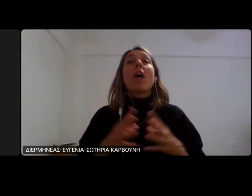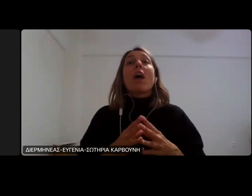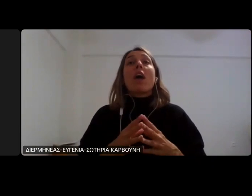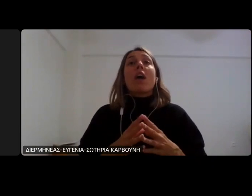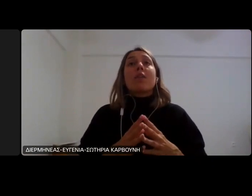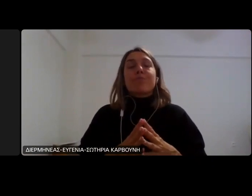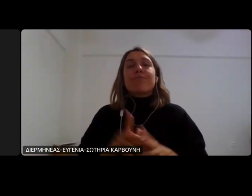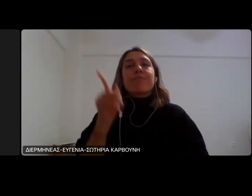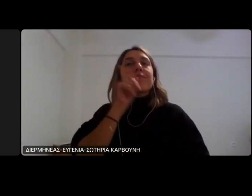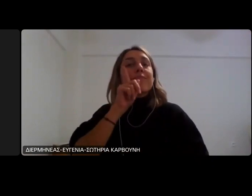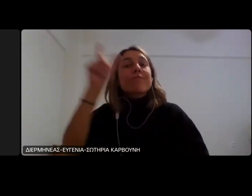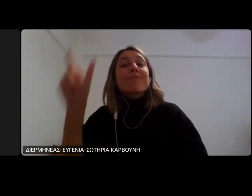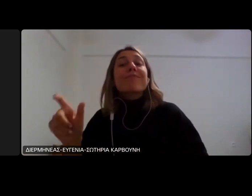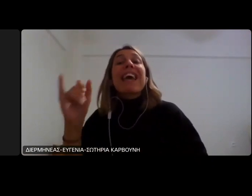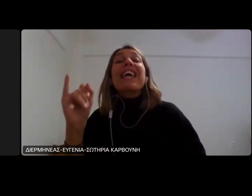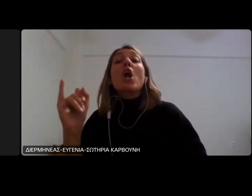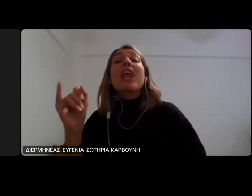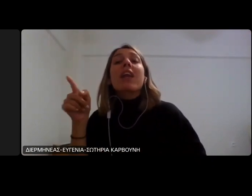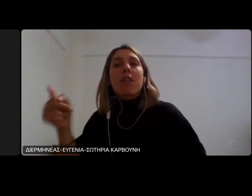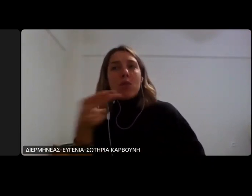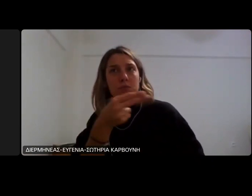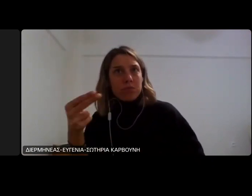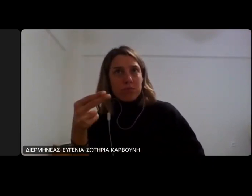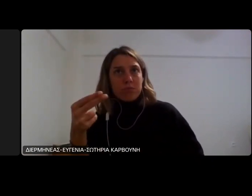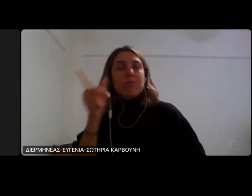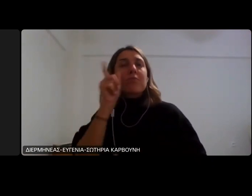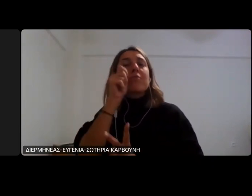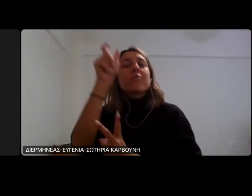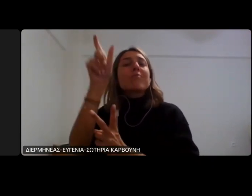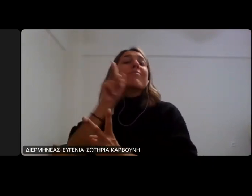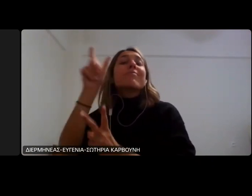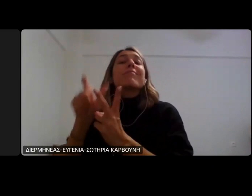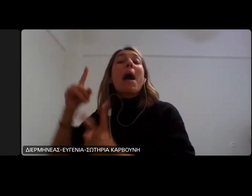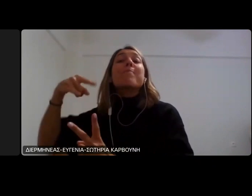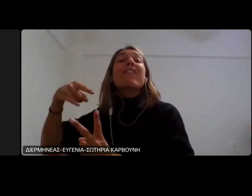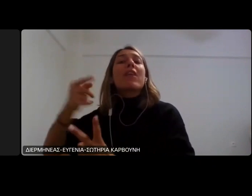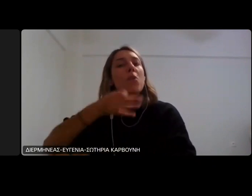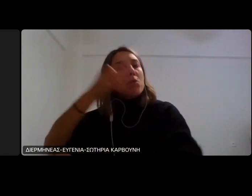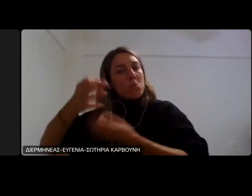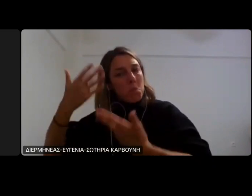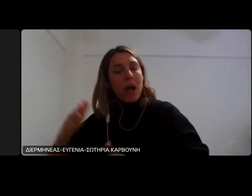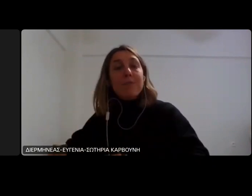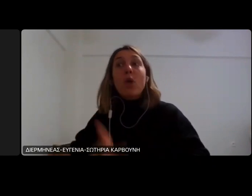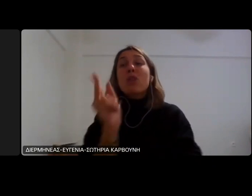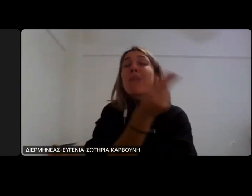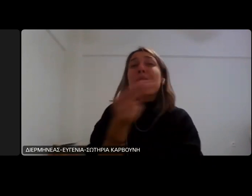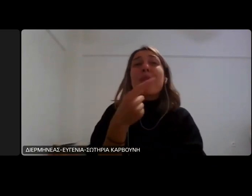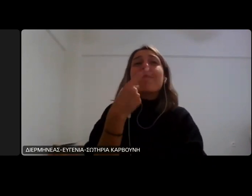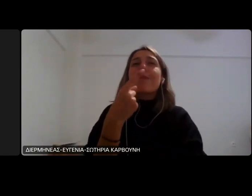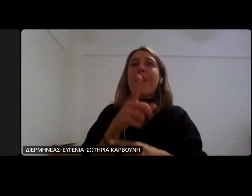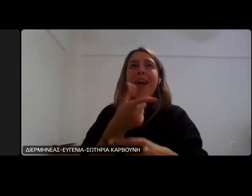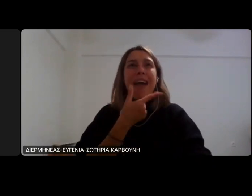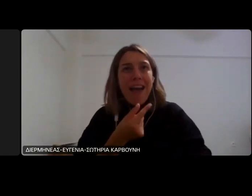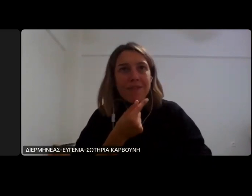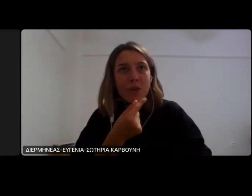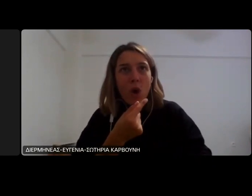που επισήμανε και η κυρία Ιορδανίδου και που είπε η κυρία Παυλίδου, ότι το πρόβλημα είναι πολυσύνθετο και δεν διαθέτουμε καμιά